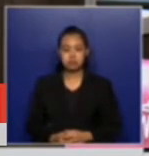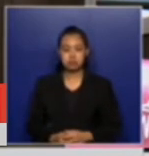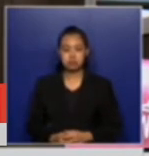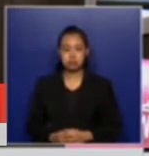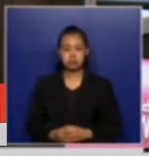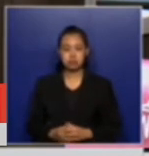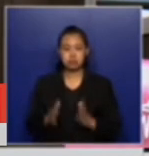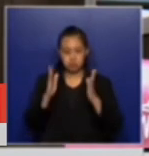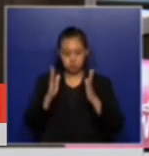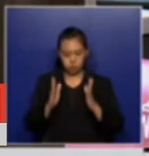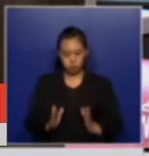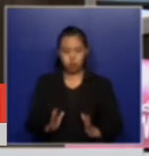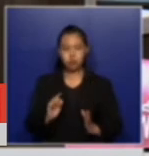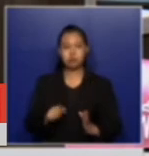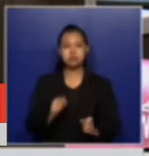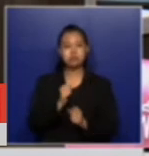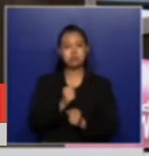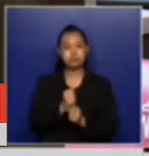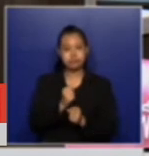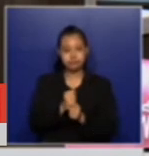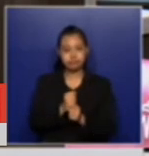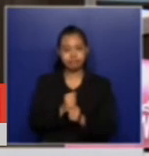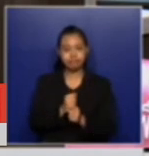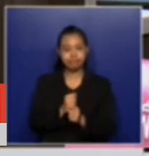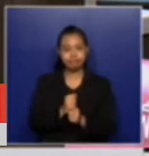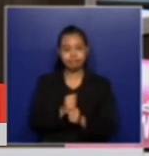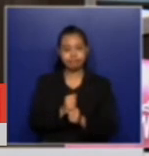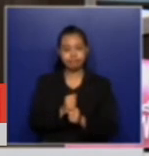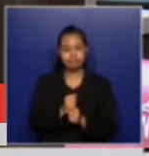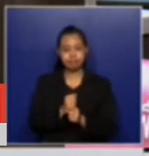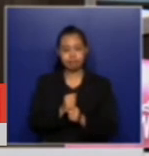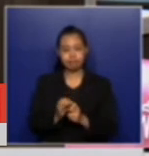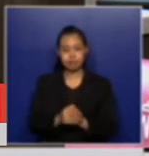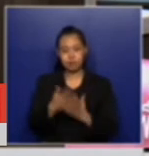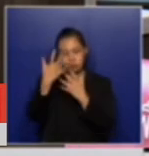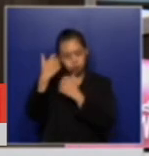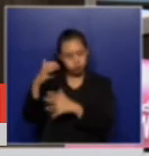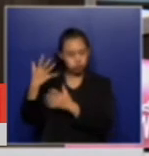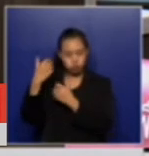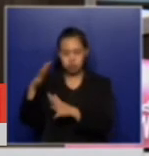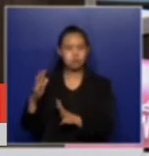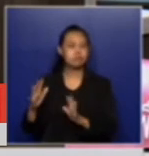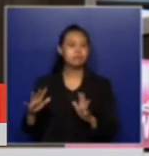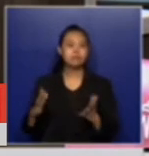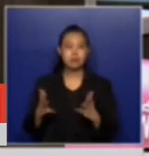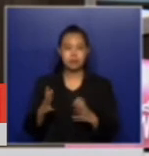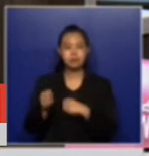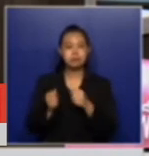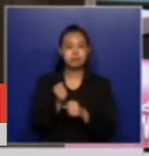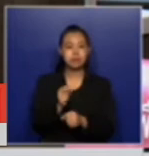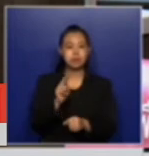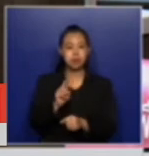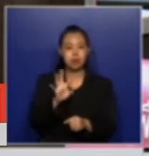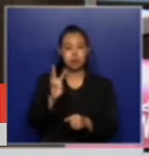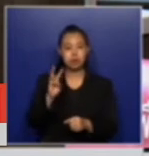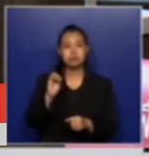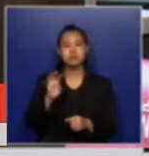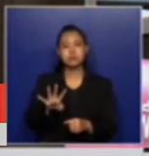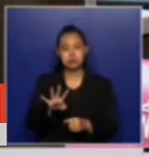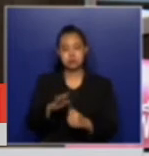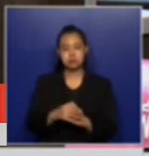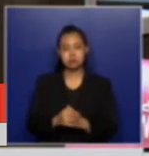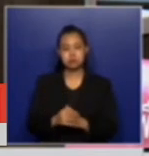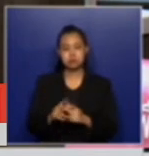มนุษย์ซึ่งเป็นสิ่งที่ถูกละเลยมาโดยตลอดและในปีงบประมาณปี64นี้ก็ยังข